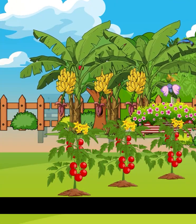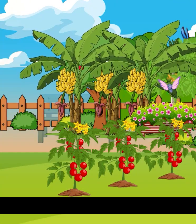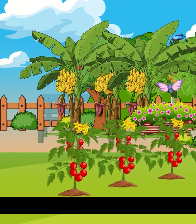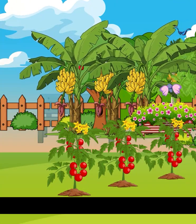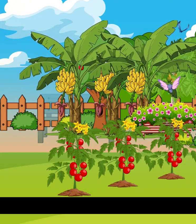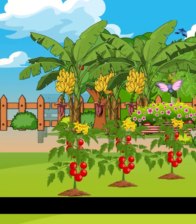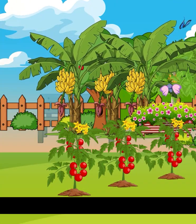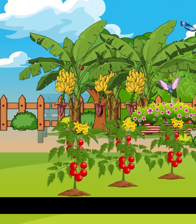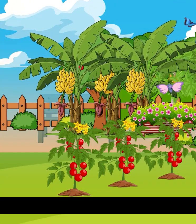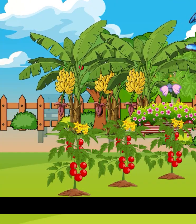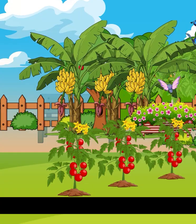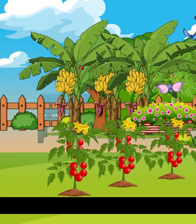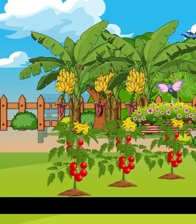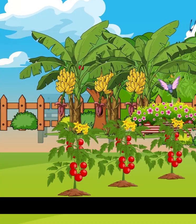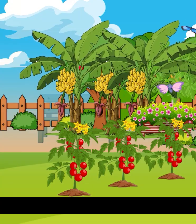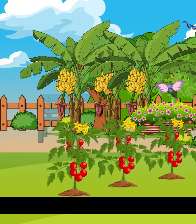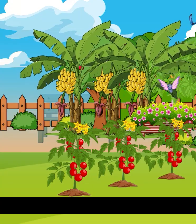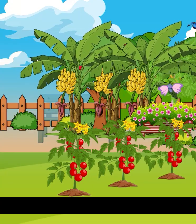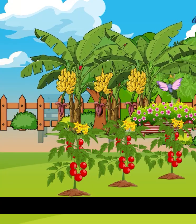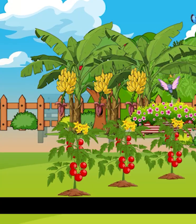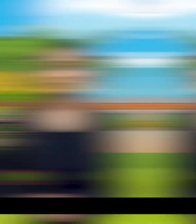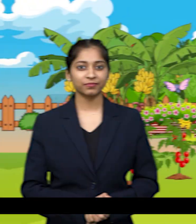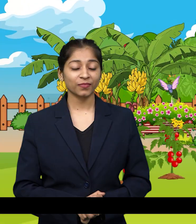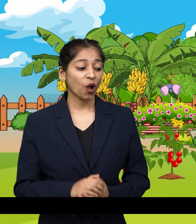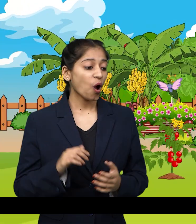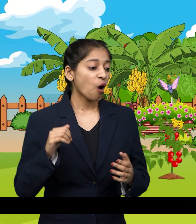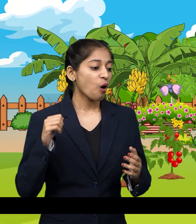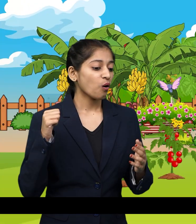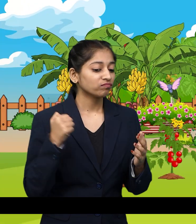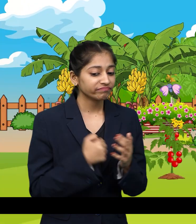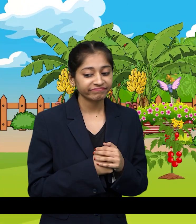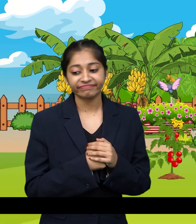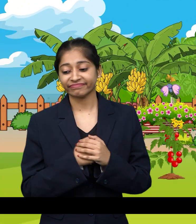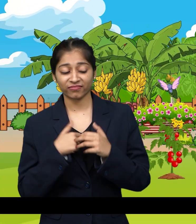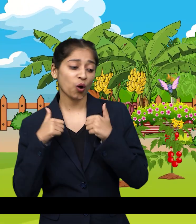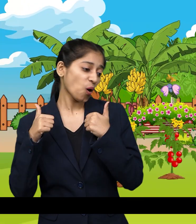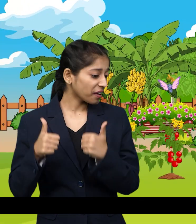कृपया पत्ती मत तोड़ो, ये मेरा भोजन है। ओह, ठीक है।